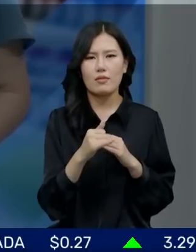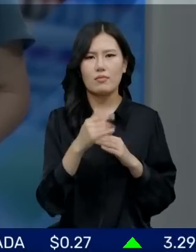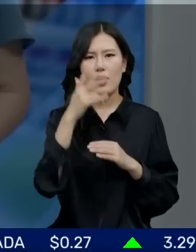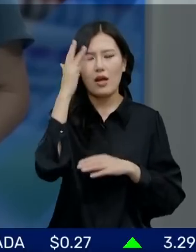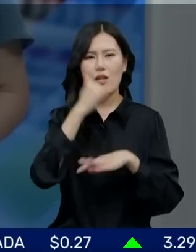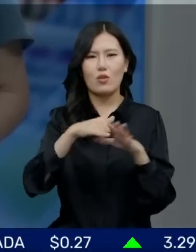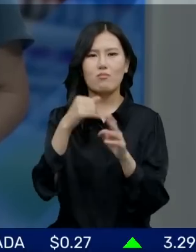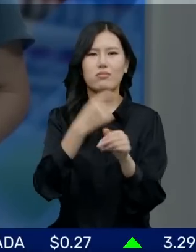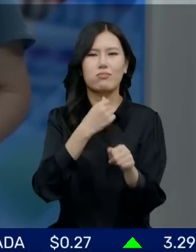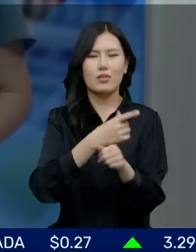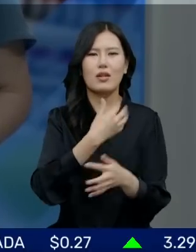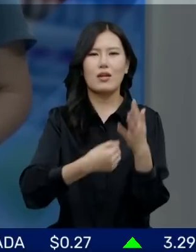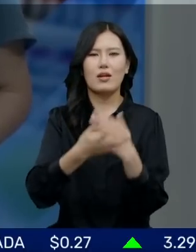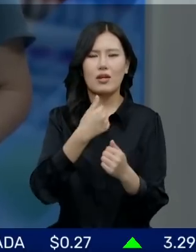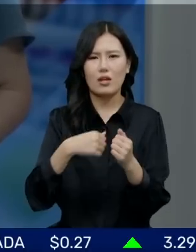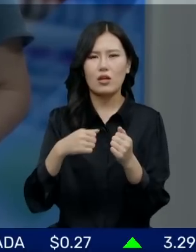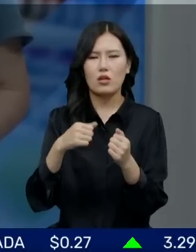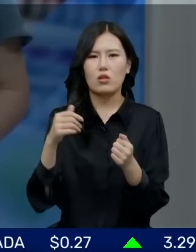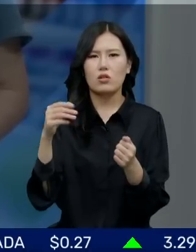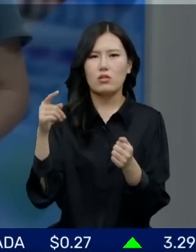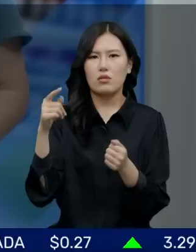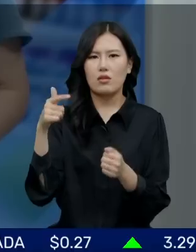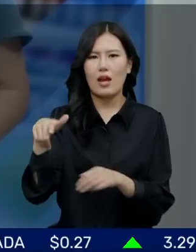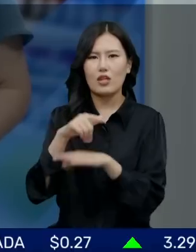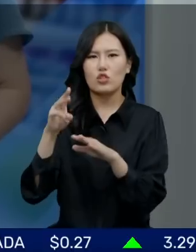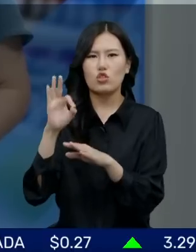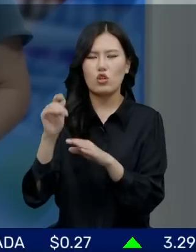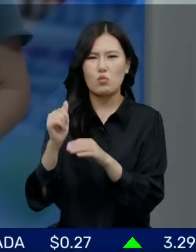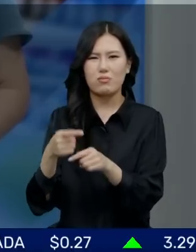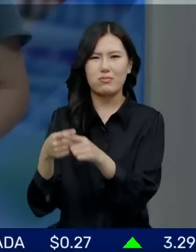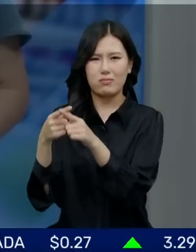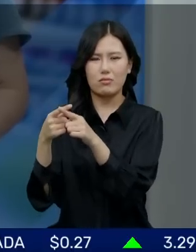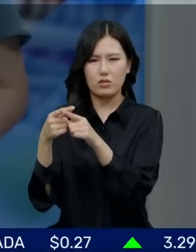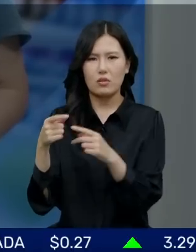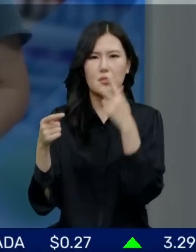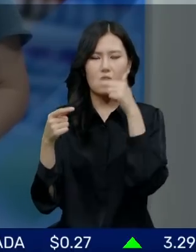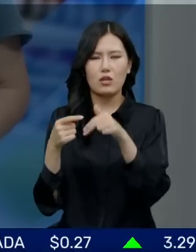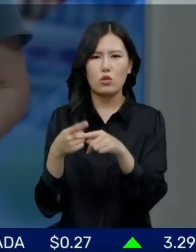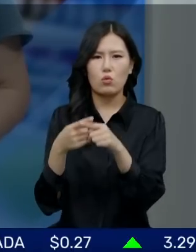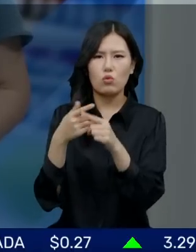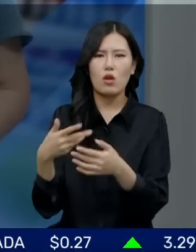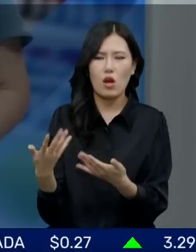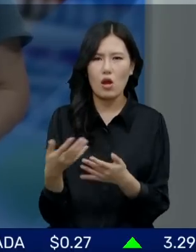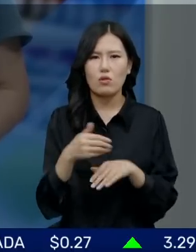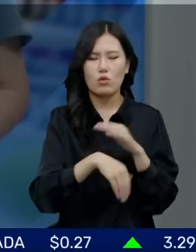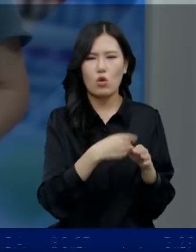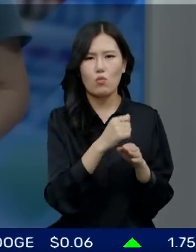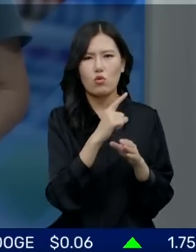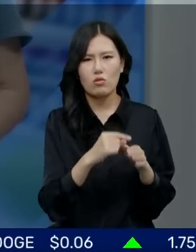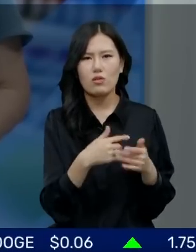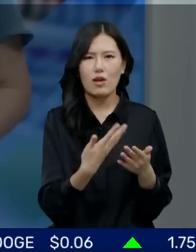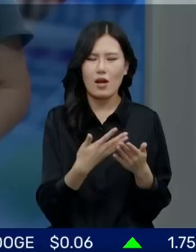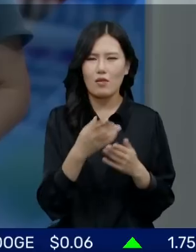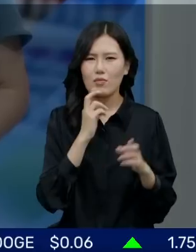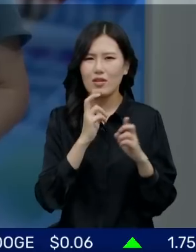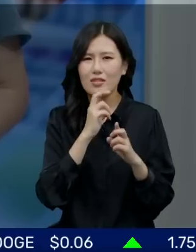дэлхийн зах зээл дэх газрын тосны үнийг дагаад шатхууны инфляц баг зэрэг өсөх одоо зэрэг шалтгаанаар хүнсний бус инфляц баг зэрэг өсөх төлөвтэй байгаа